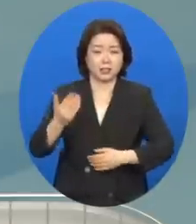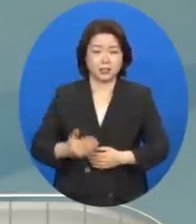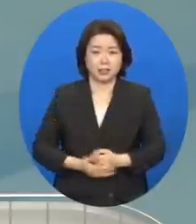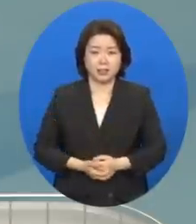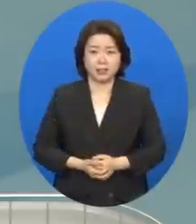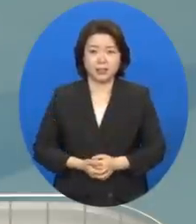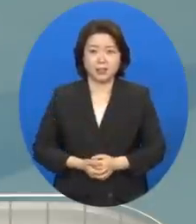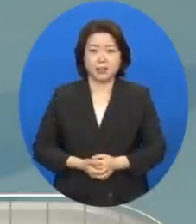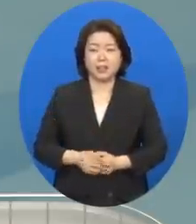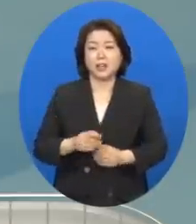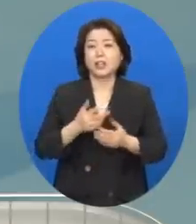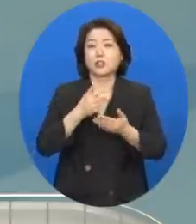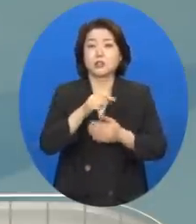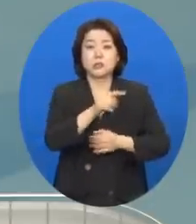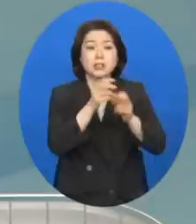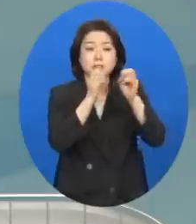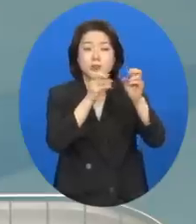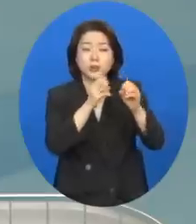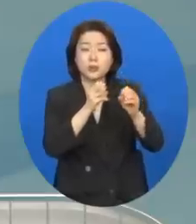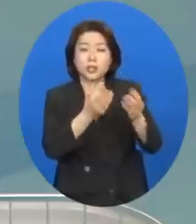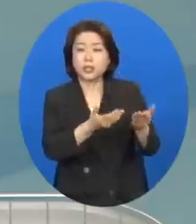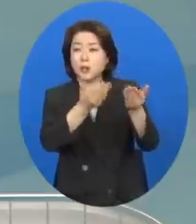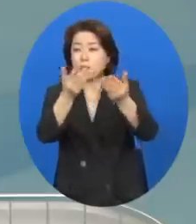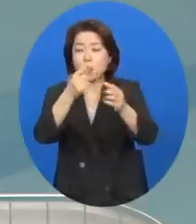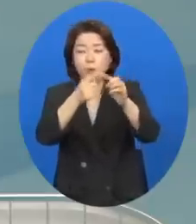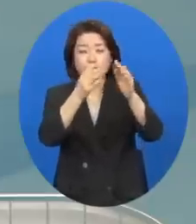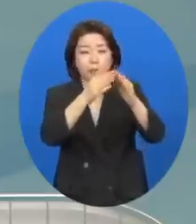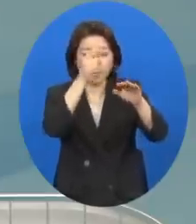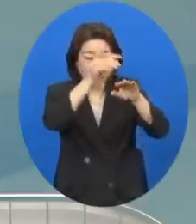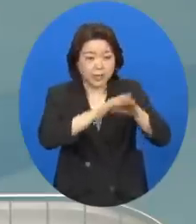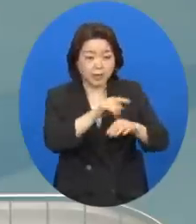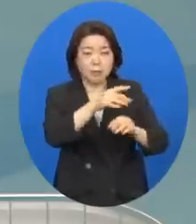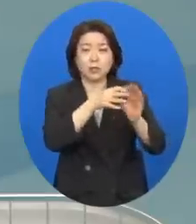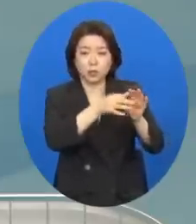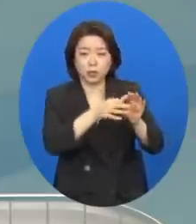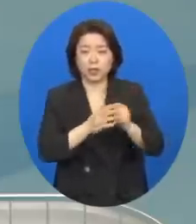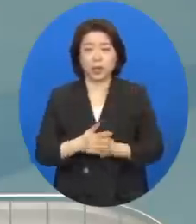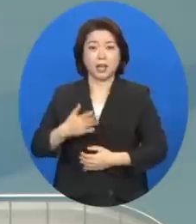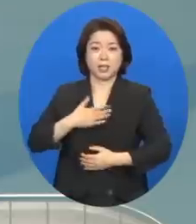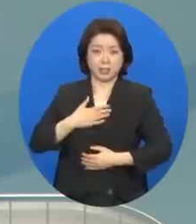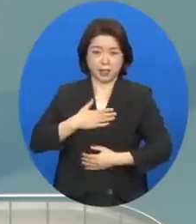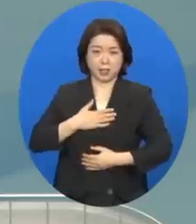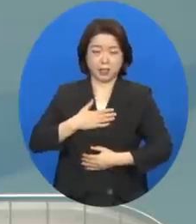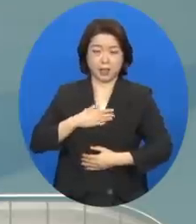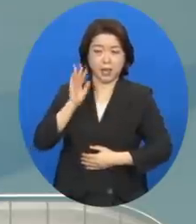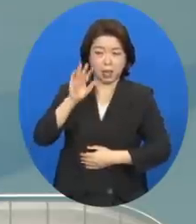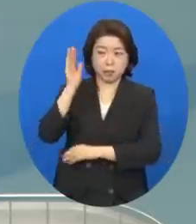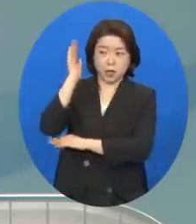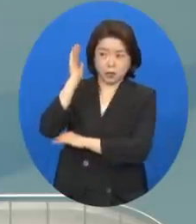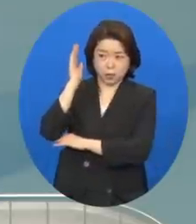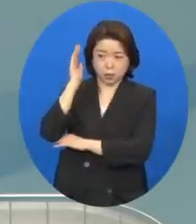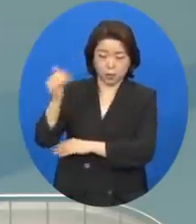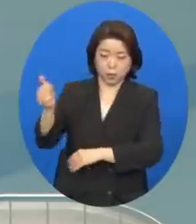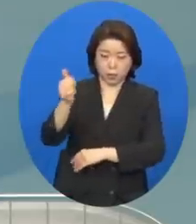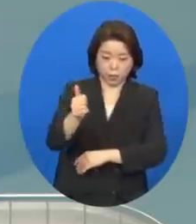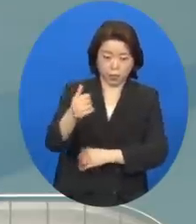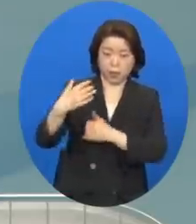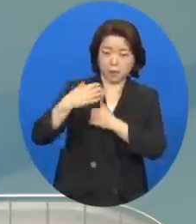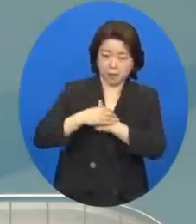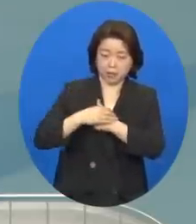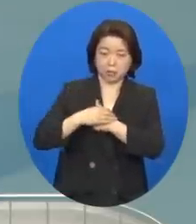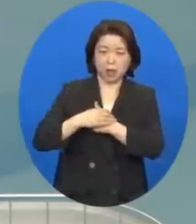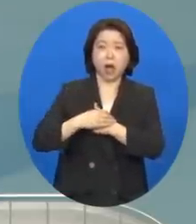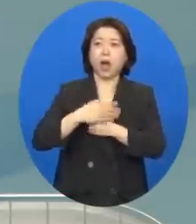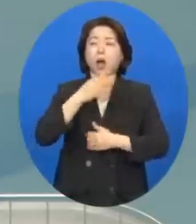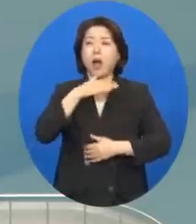그 선교사님의 봉헌 교회 봉헌 예배를 통하여 저가 설교하게 하면서 제